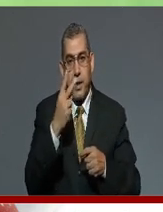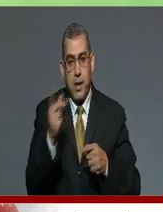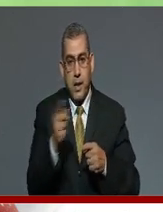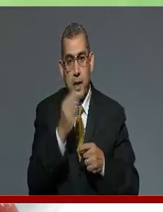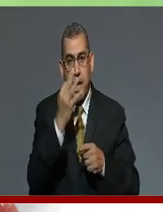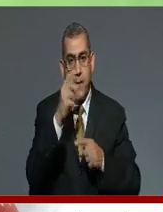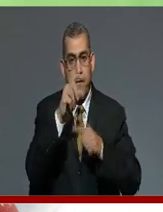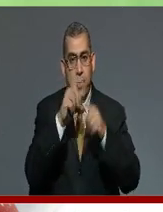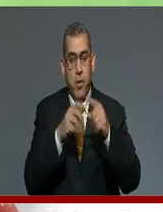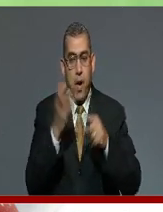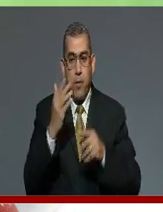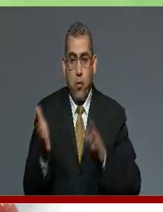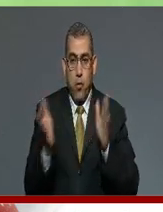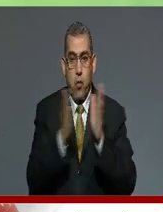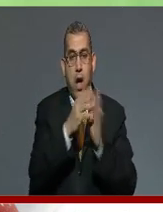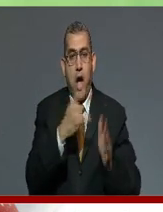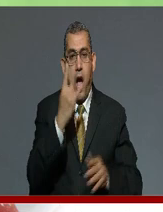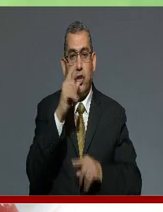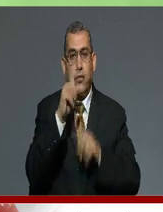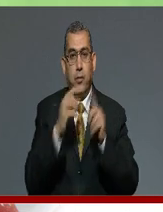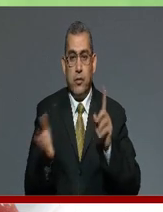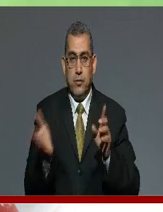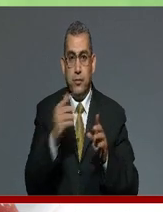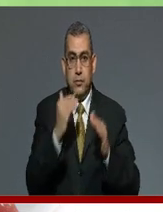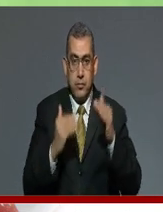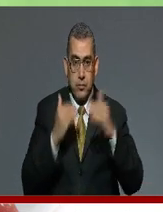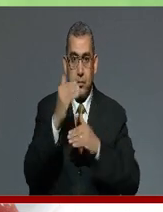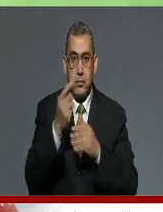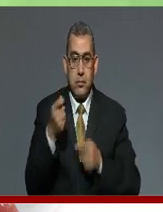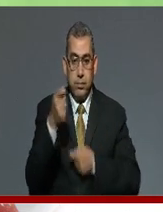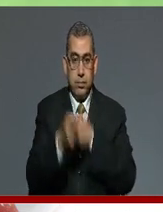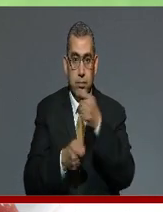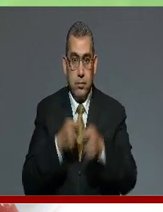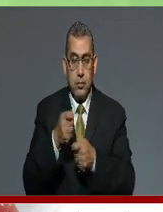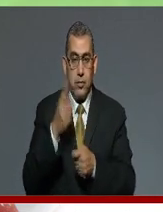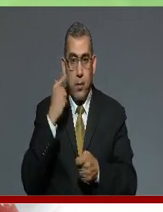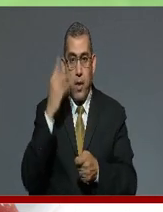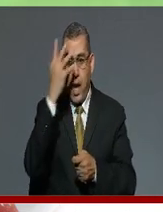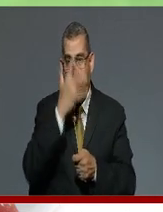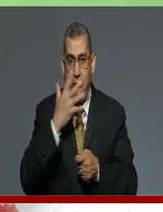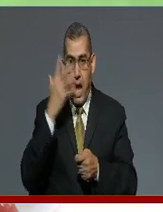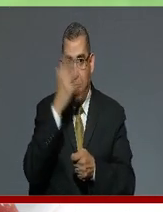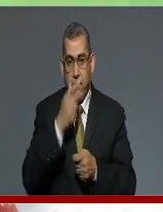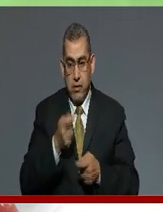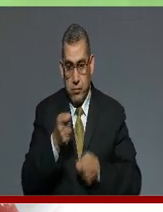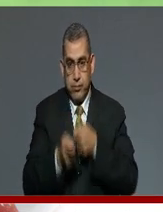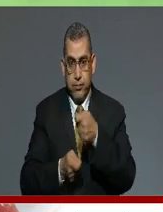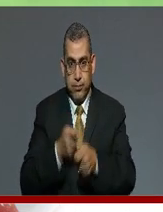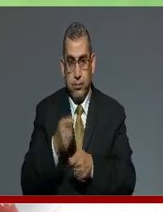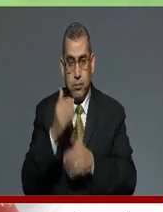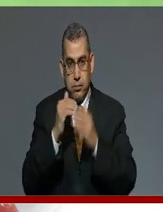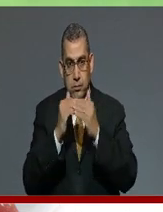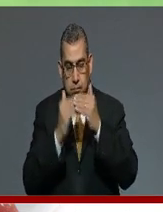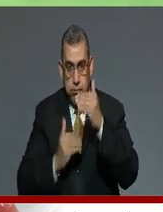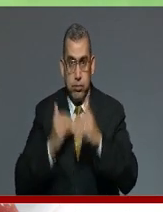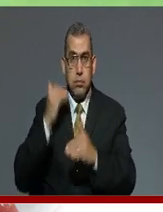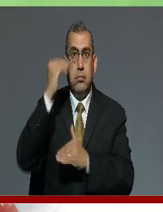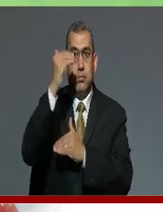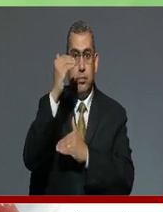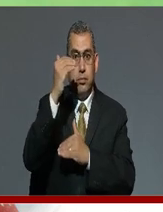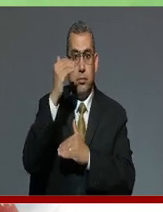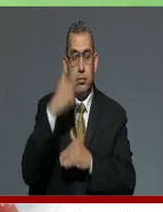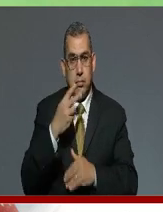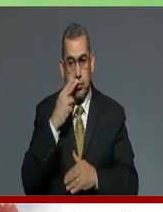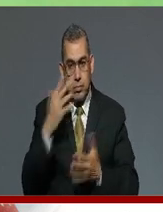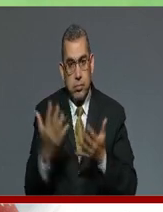الى نسبه 10% من التمويل من الدول الافريقيه وهذه قفزه بالنظر الى